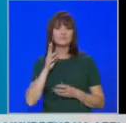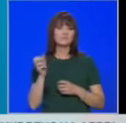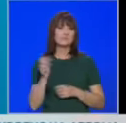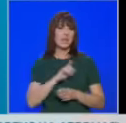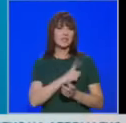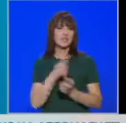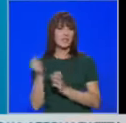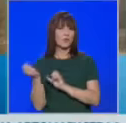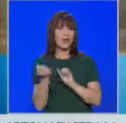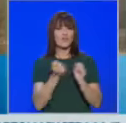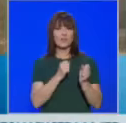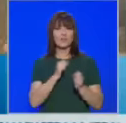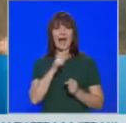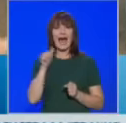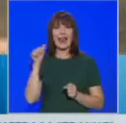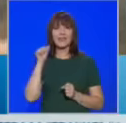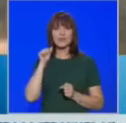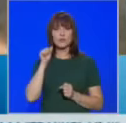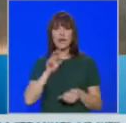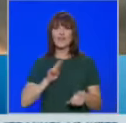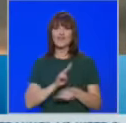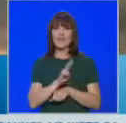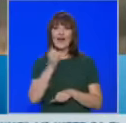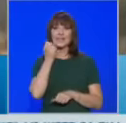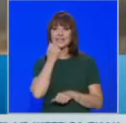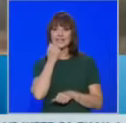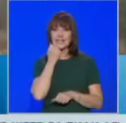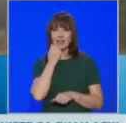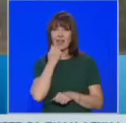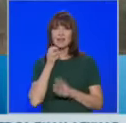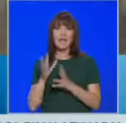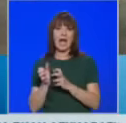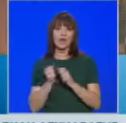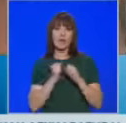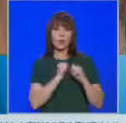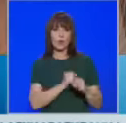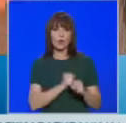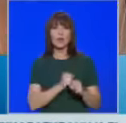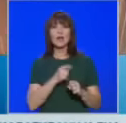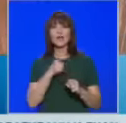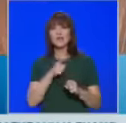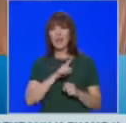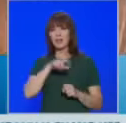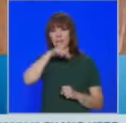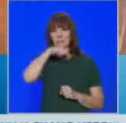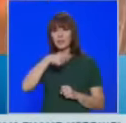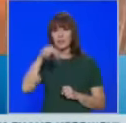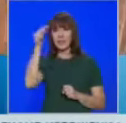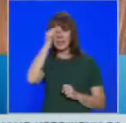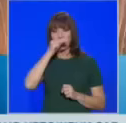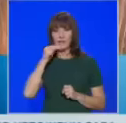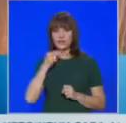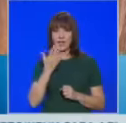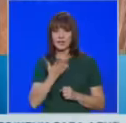разпалват стихията край Александрополис. 12 села около пристанищния град бяха евакуирани. Огънят не пощади дори църква в едно от